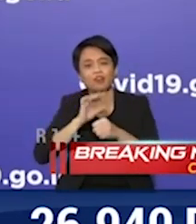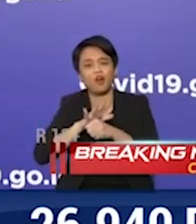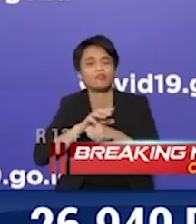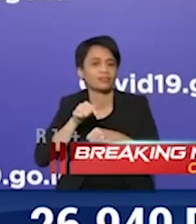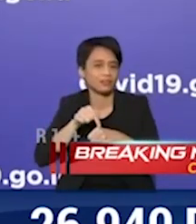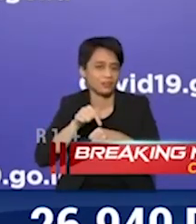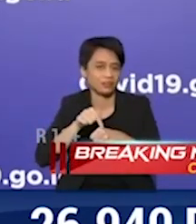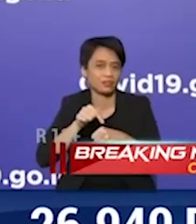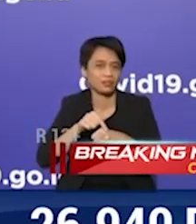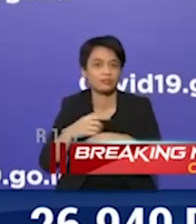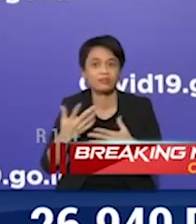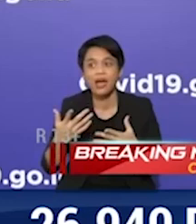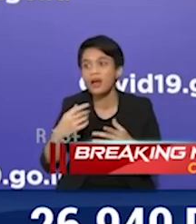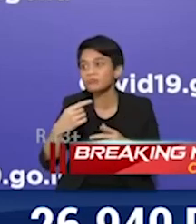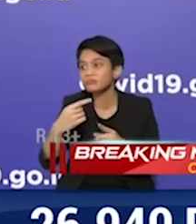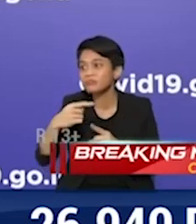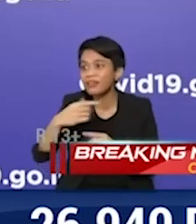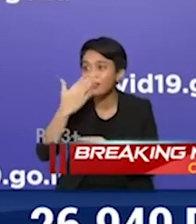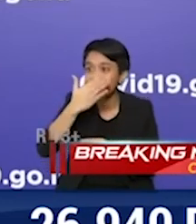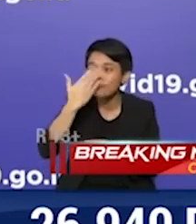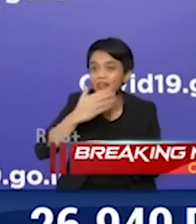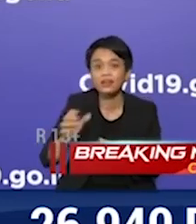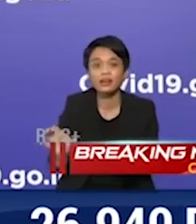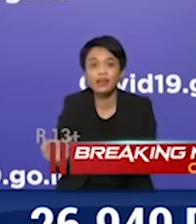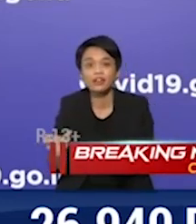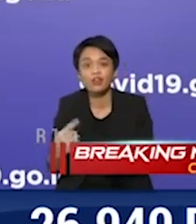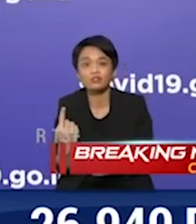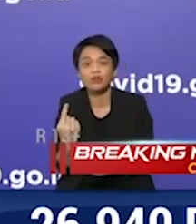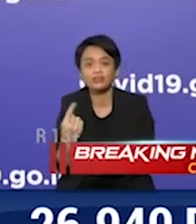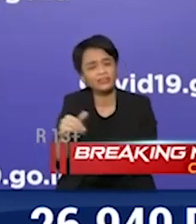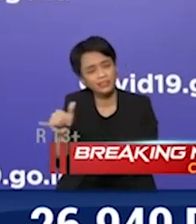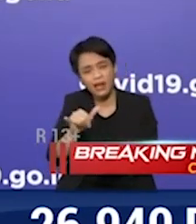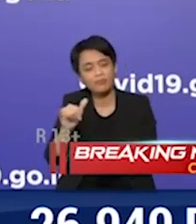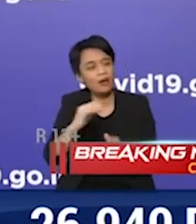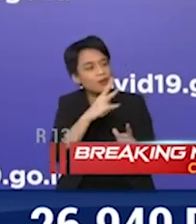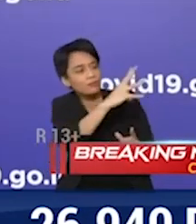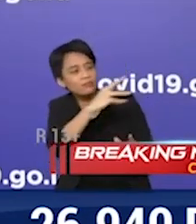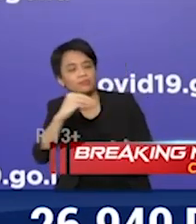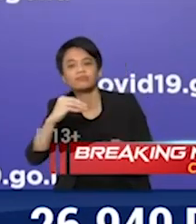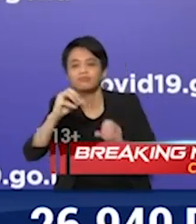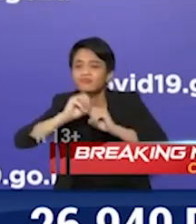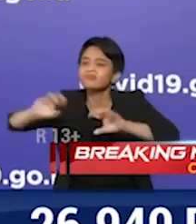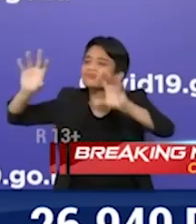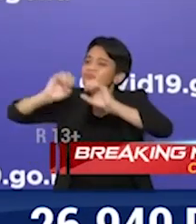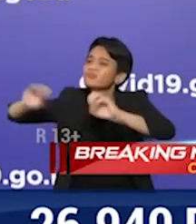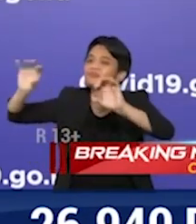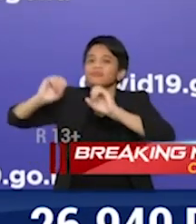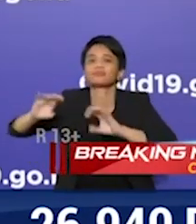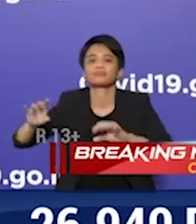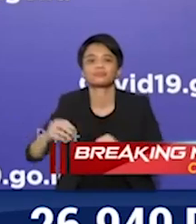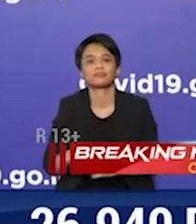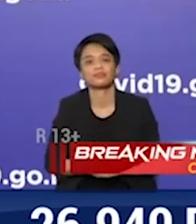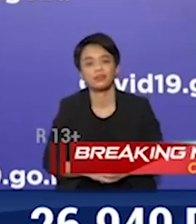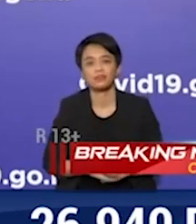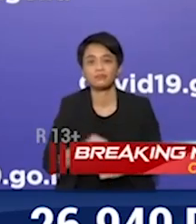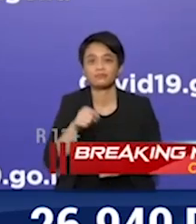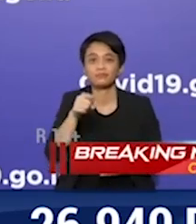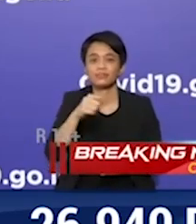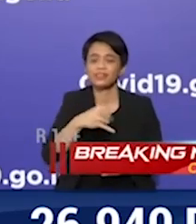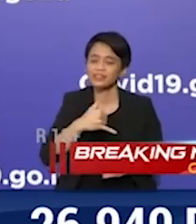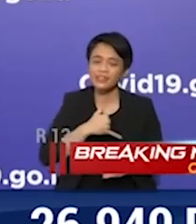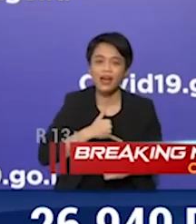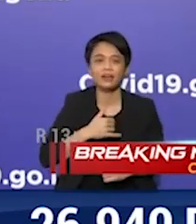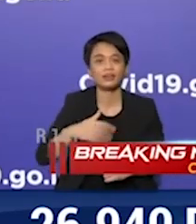diikuti oleh televisi dan radio swasta lainnya saudara-saudara yak pula bahwa dengan